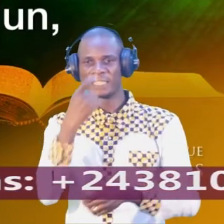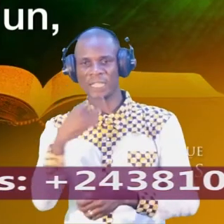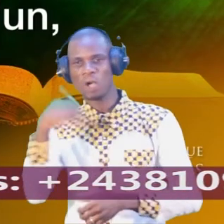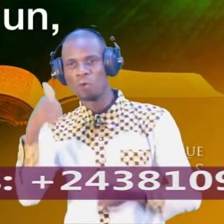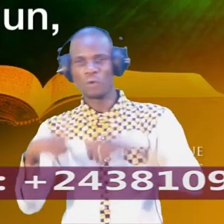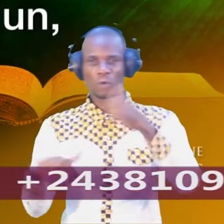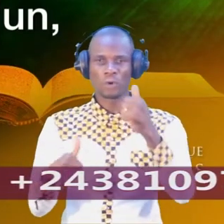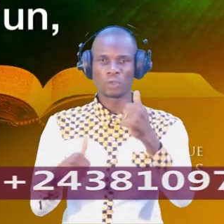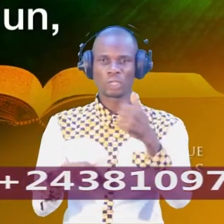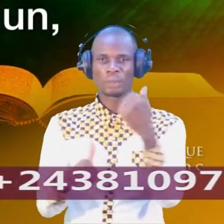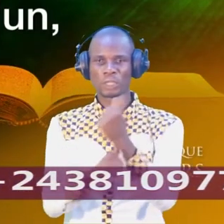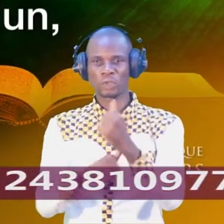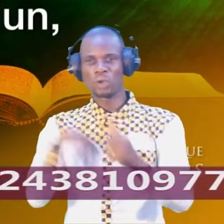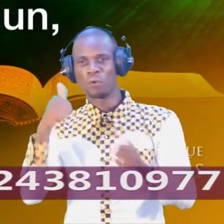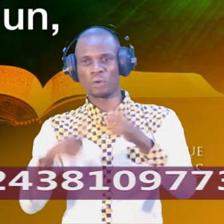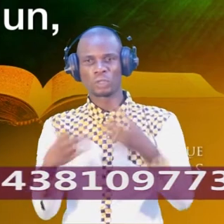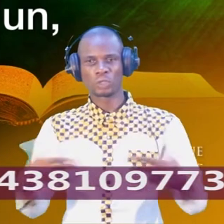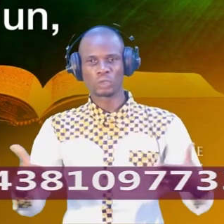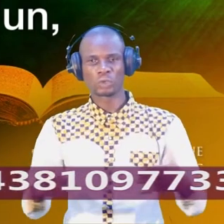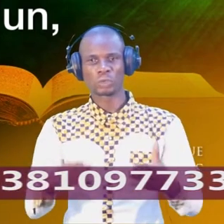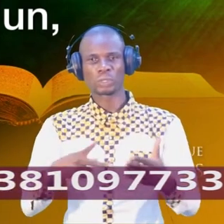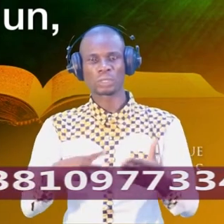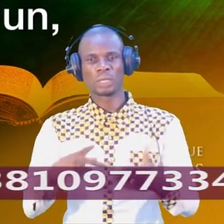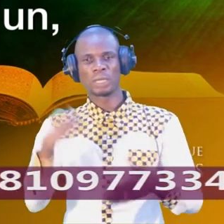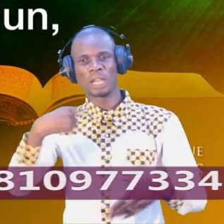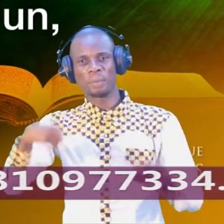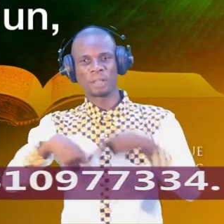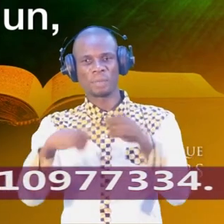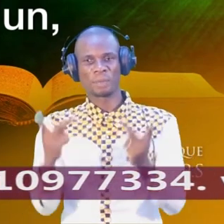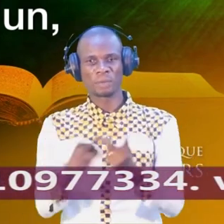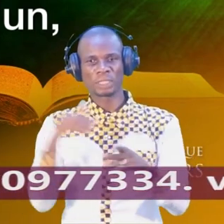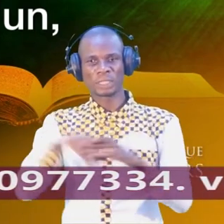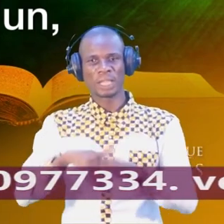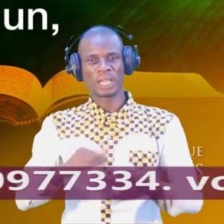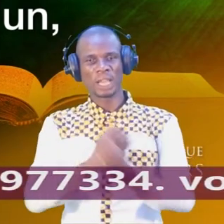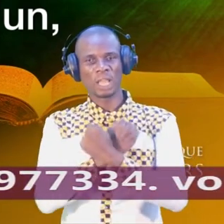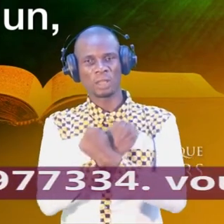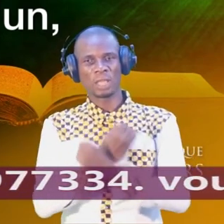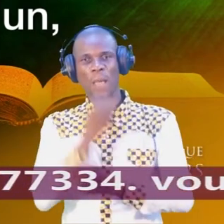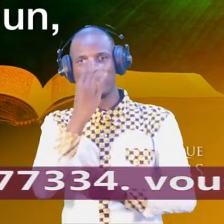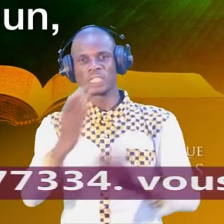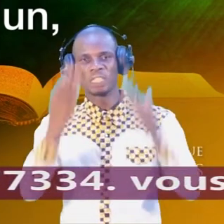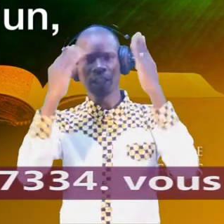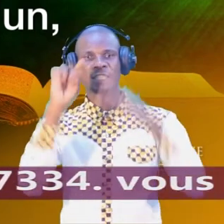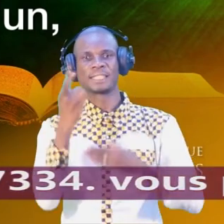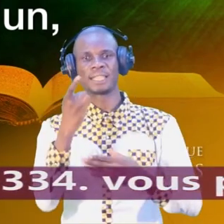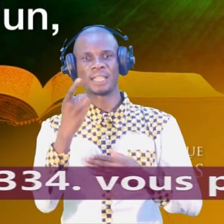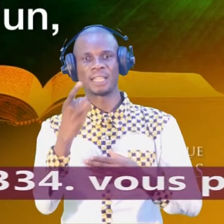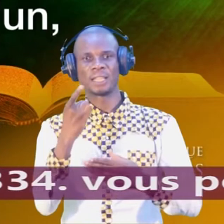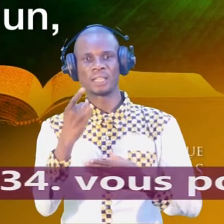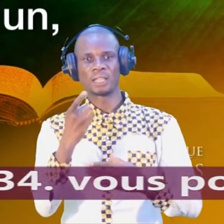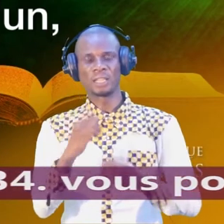mtu awezaye kutumikia mabwana wawili, kwa maana atamchukia huyu na kumpenda huyu,